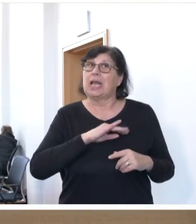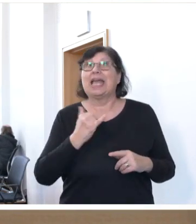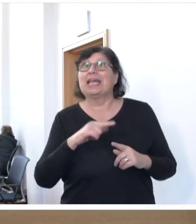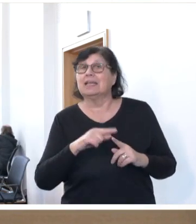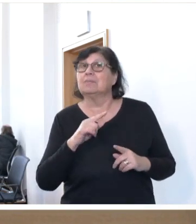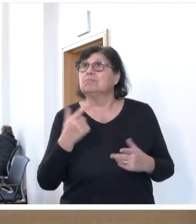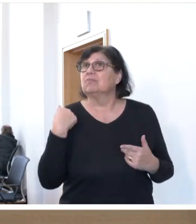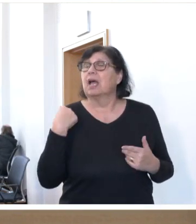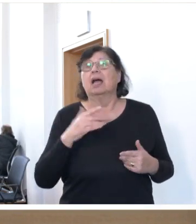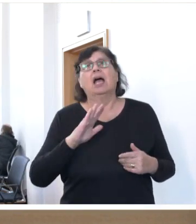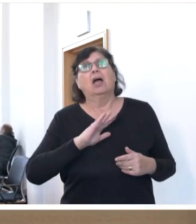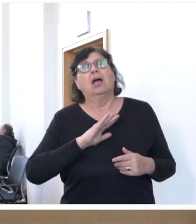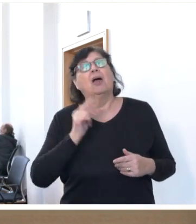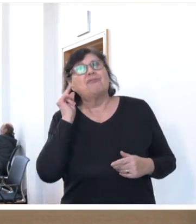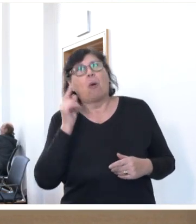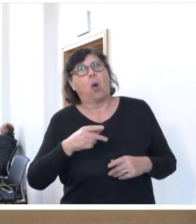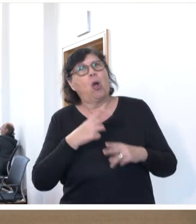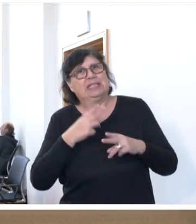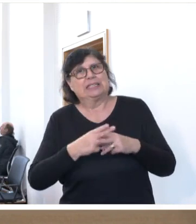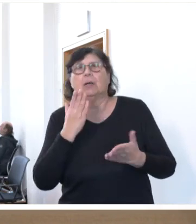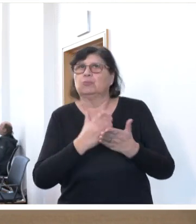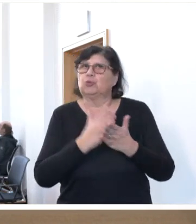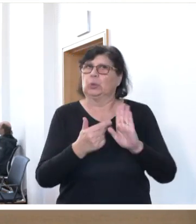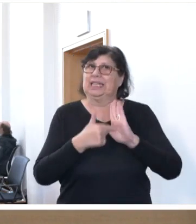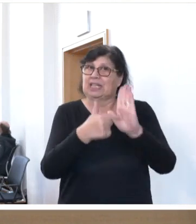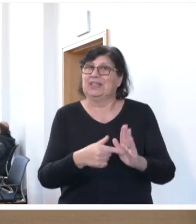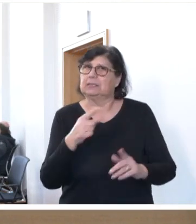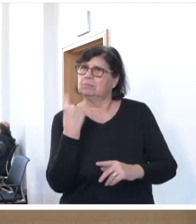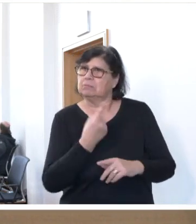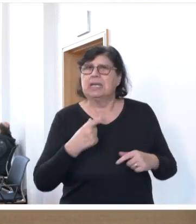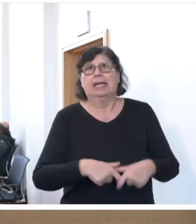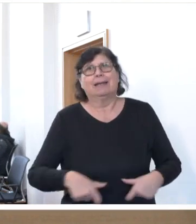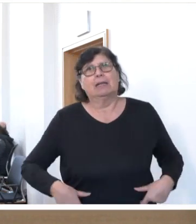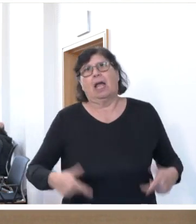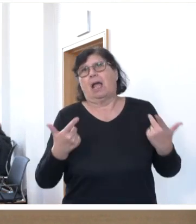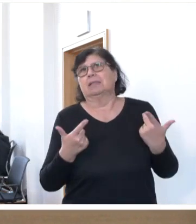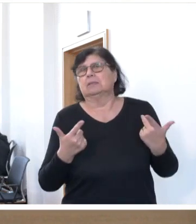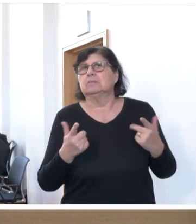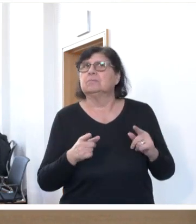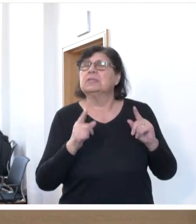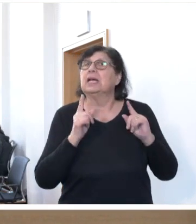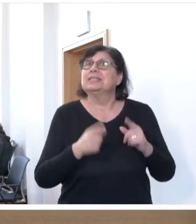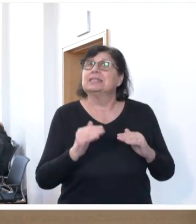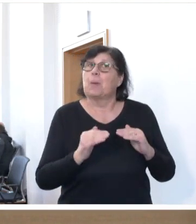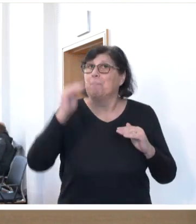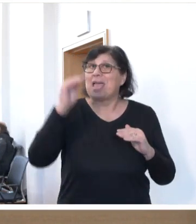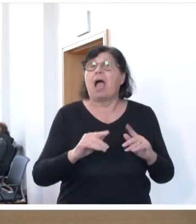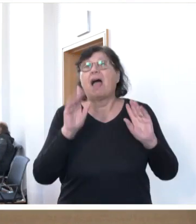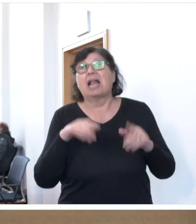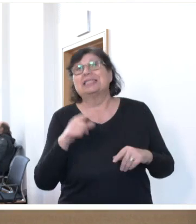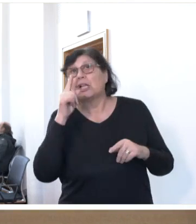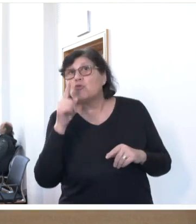meine Kollegin Frau Holzner hat schon darauf hingewiesen, unsere Kindertageseinrichtungen sind mehr als nur